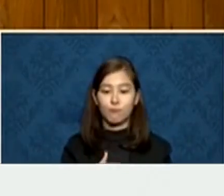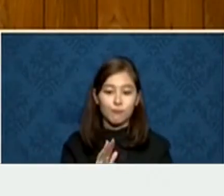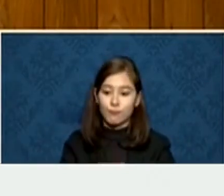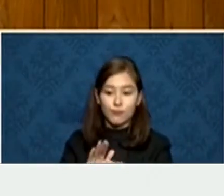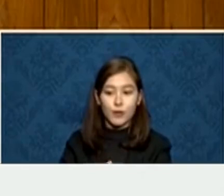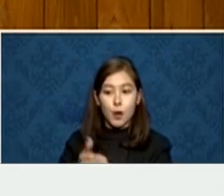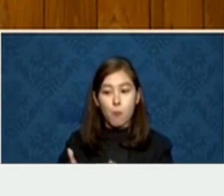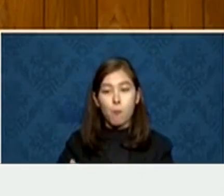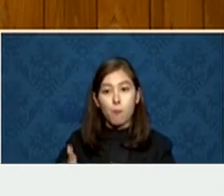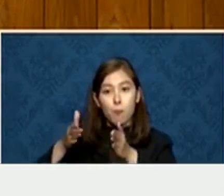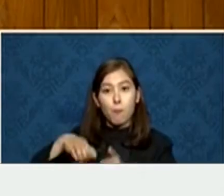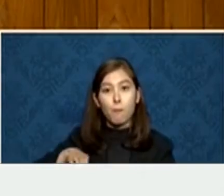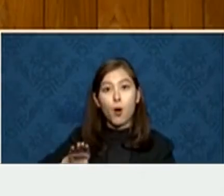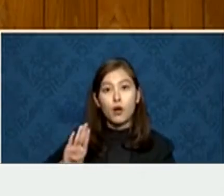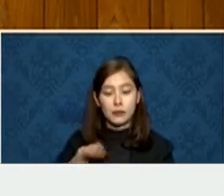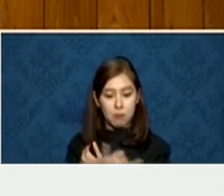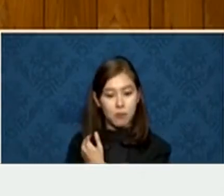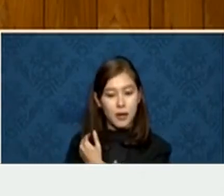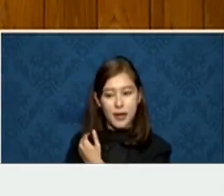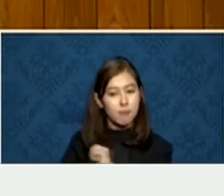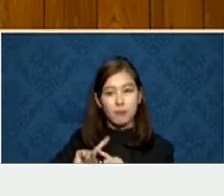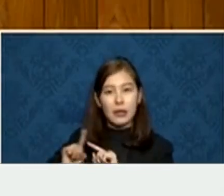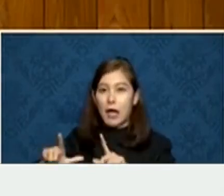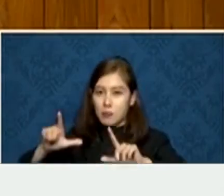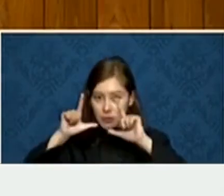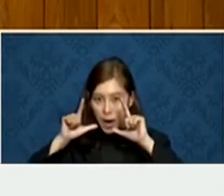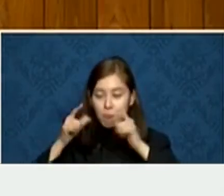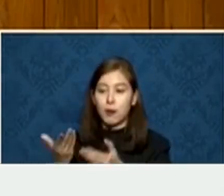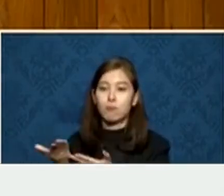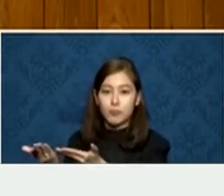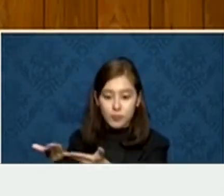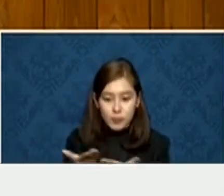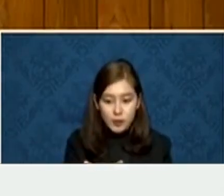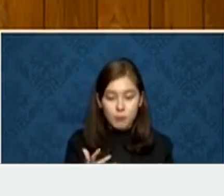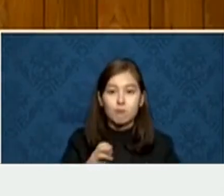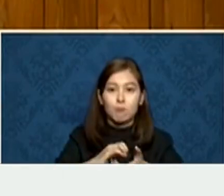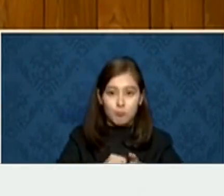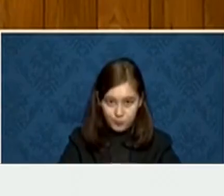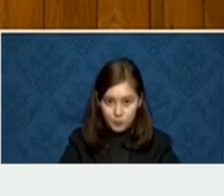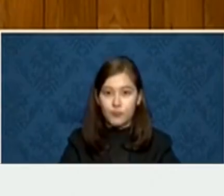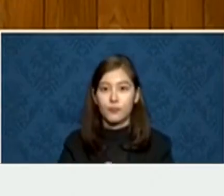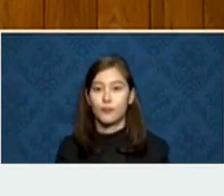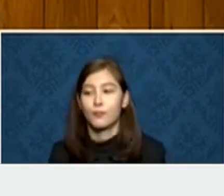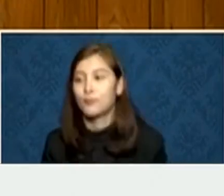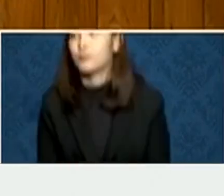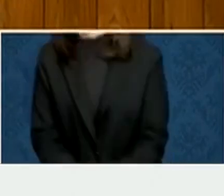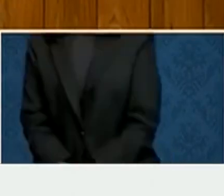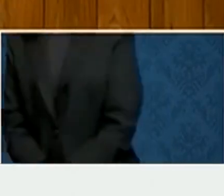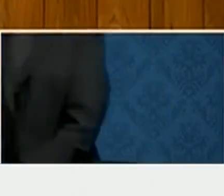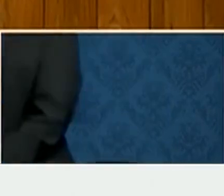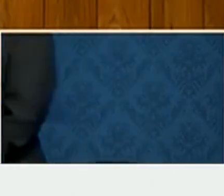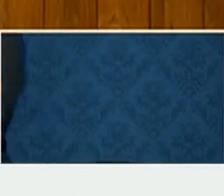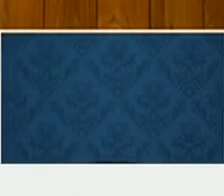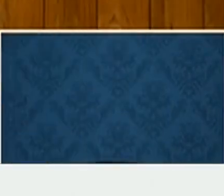ที่มีศักยภาพในการยกระดับชีวิตความเป็นอยู่ของพี่น้องคนไทยทุกคนอย่างต่อเนื่องเรื่องของทุน